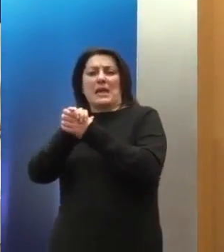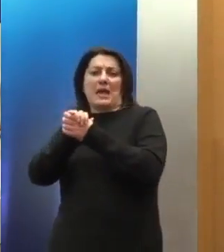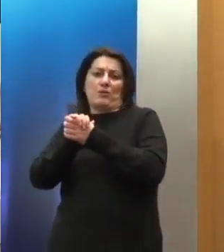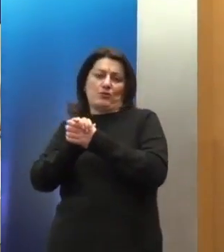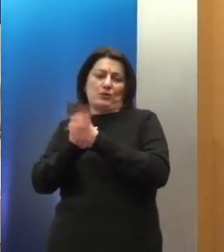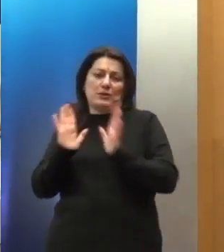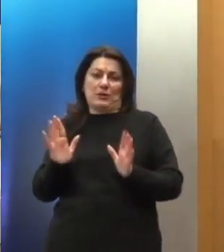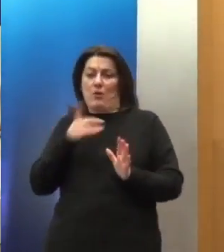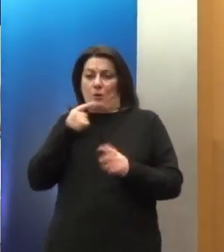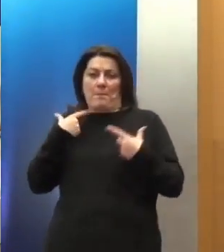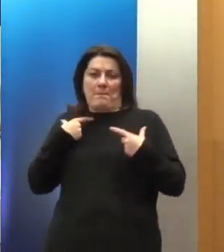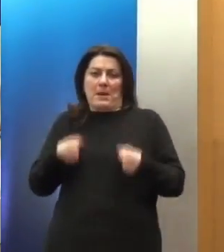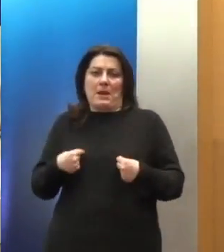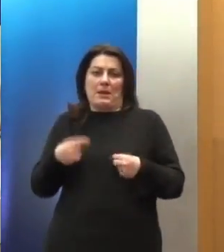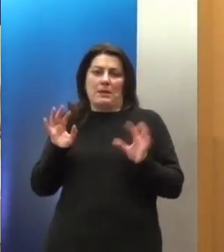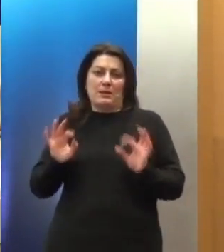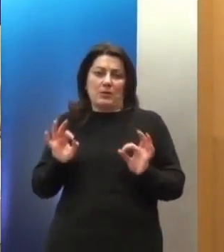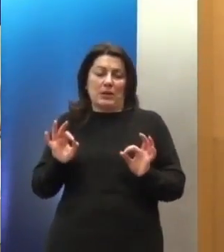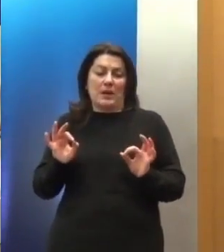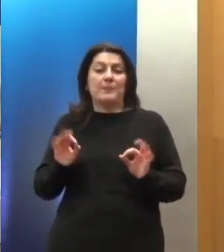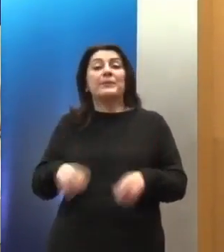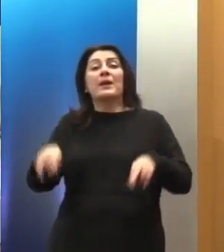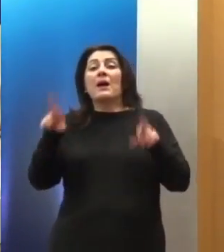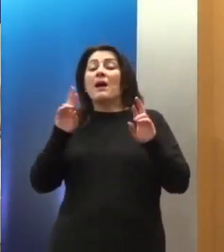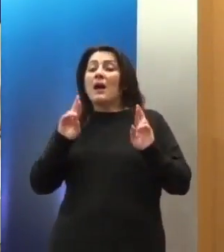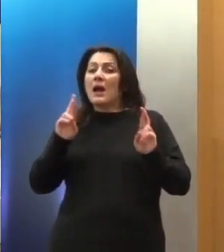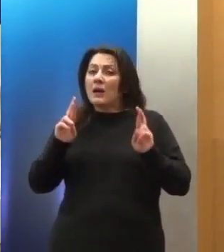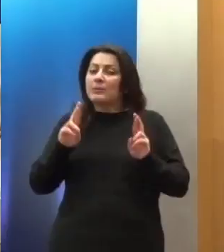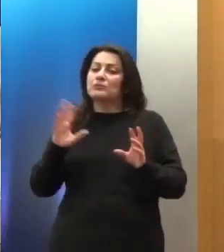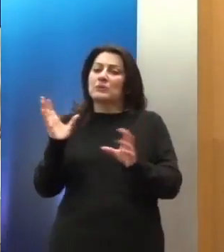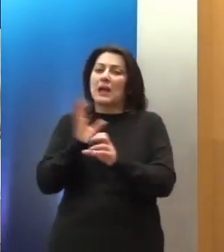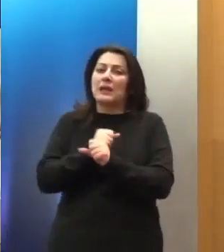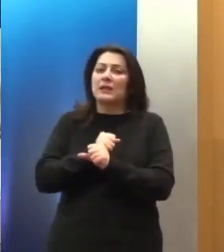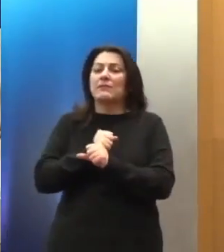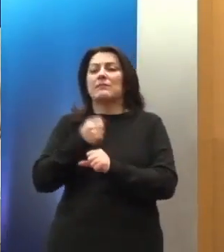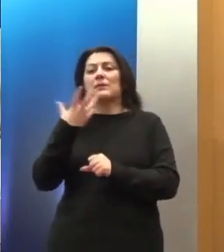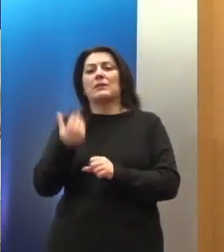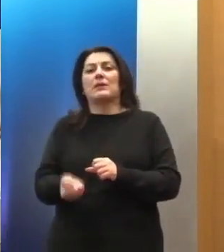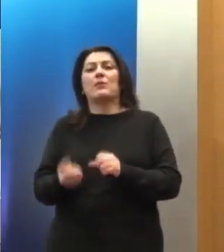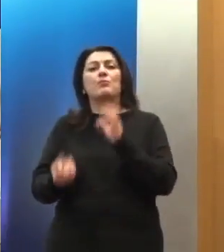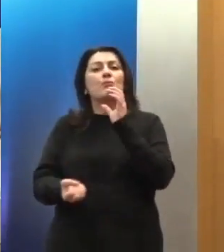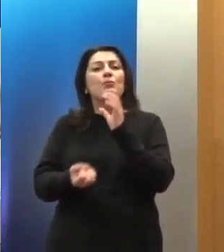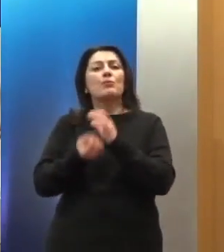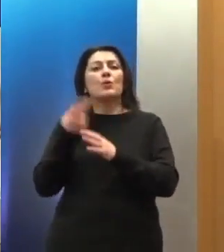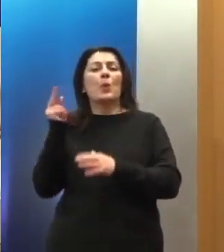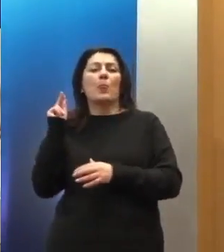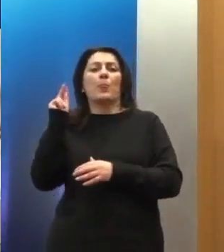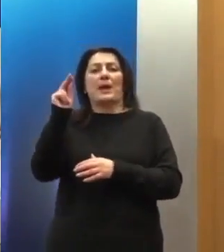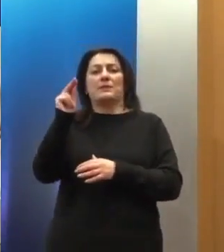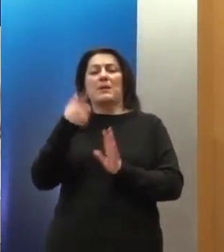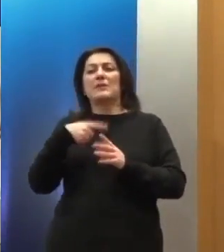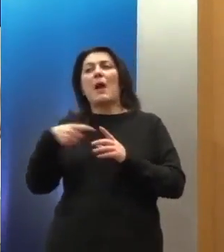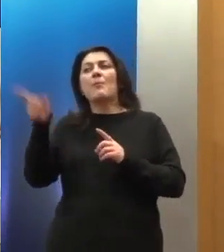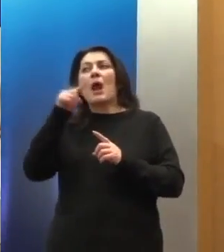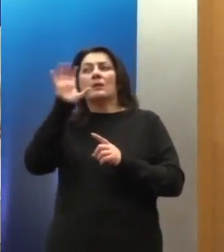λειτουργούμε, να μπορέσουμε να έχουμε καινούργιες δεσμεύσεις κρατών μελών σε θέματα